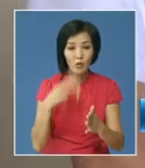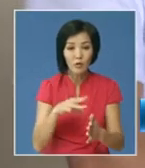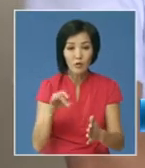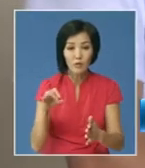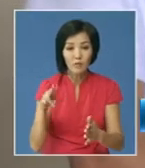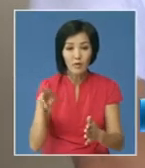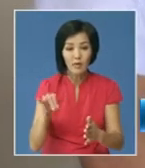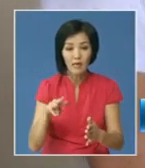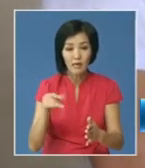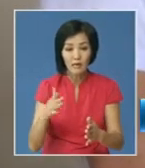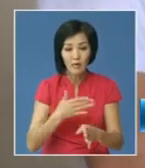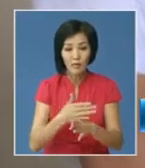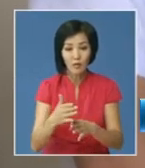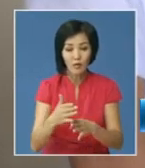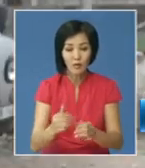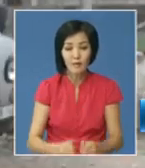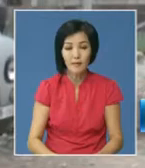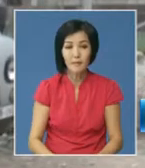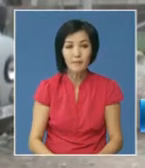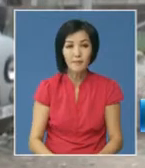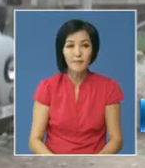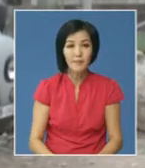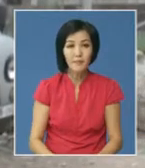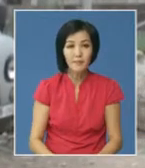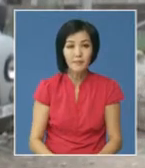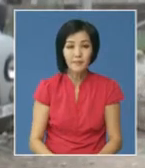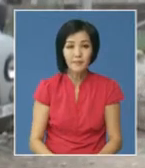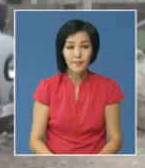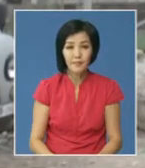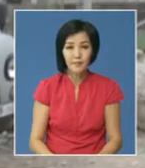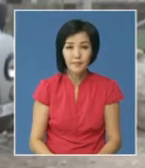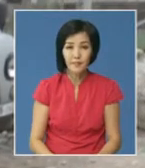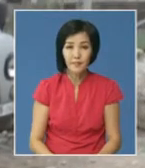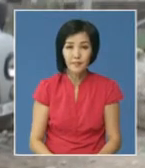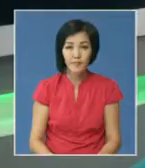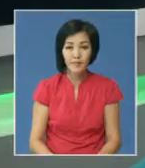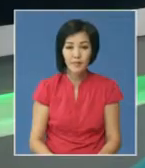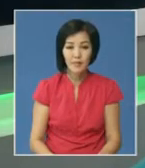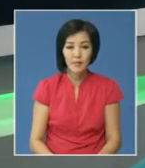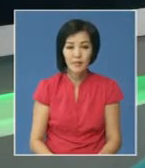теңге қарастырылған. Құрманжан Қасымжанұлы, Аманжолдин Кешіп, жетісу телеарнасы.